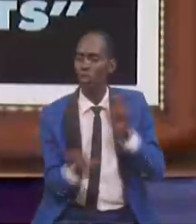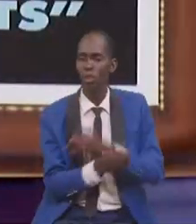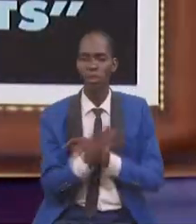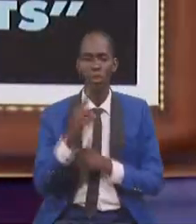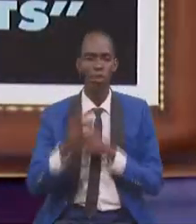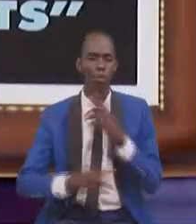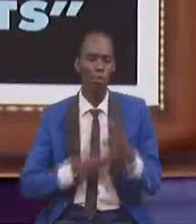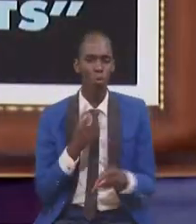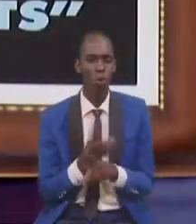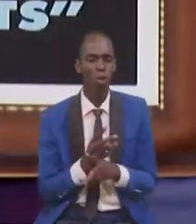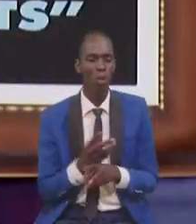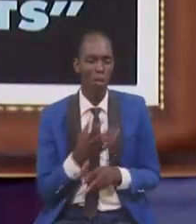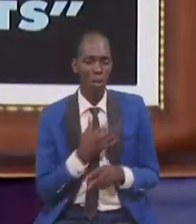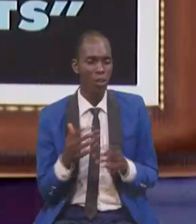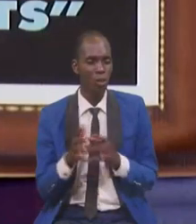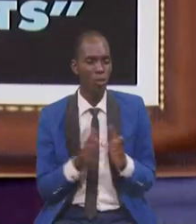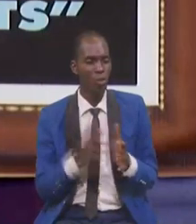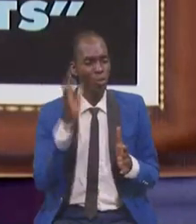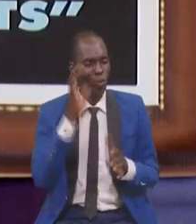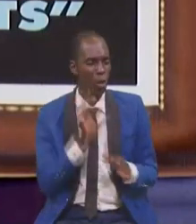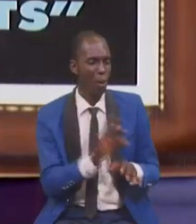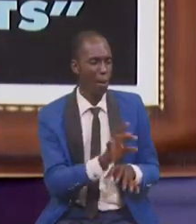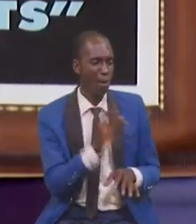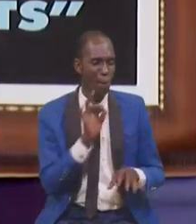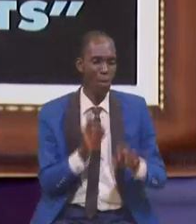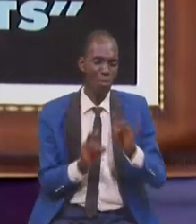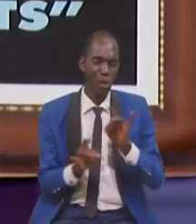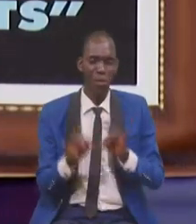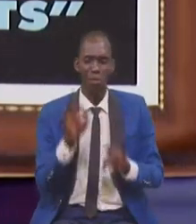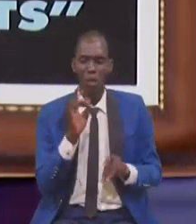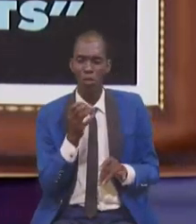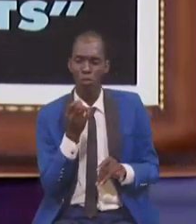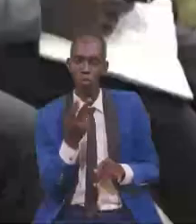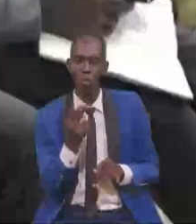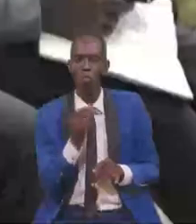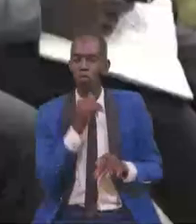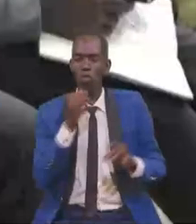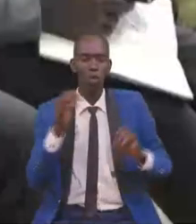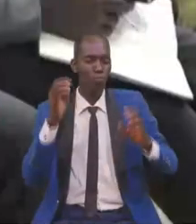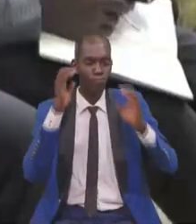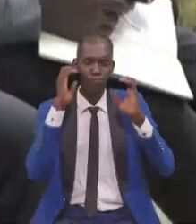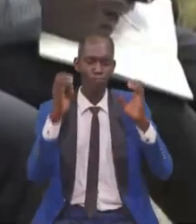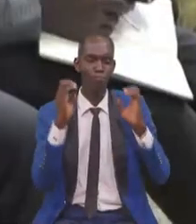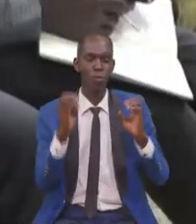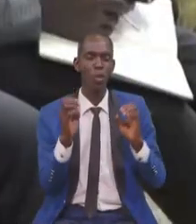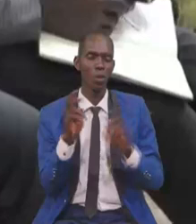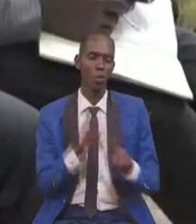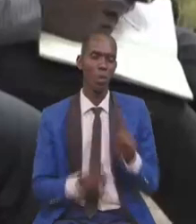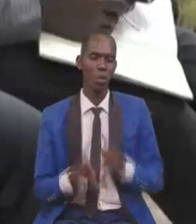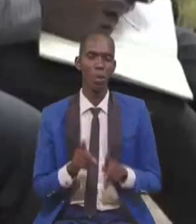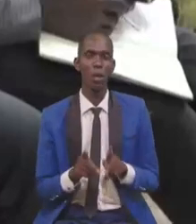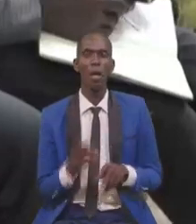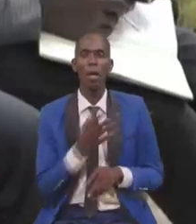transformer le monde entier. Il a pris 12 hommes mal non